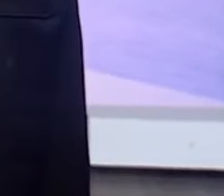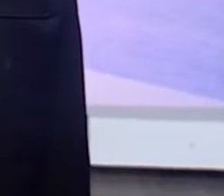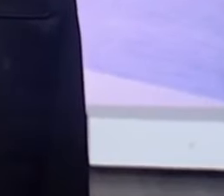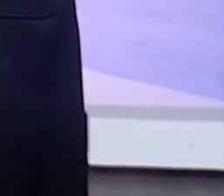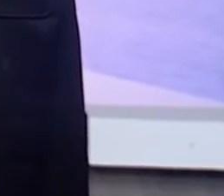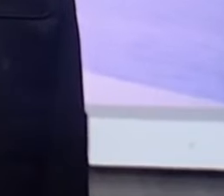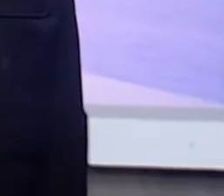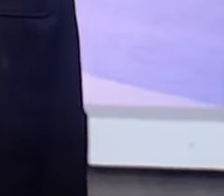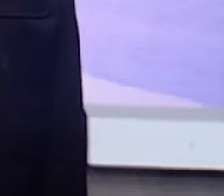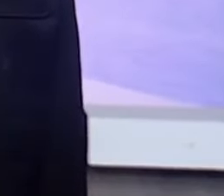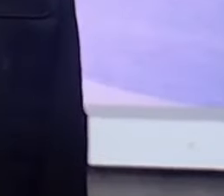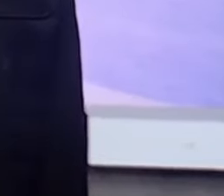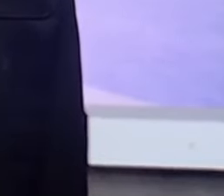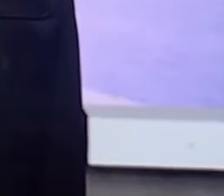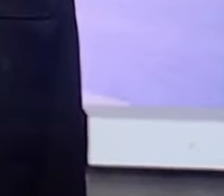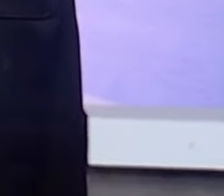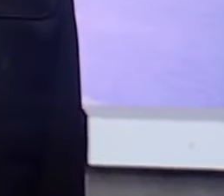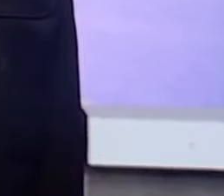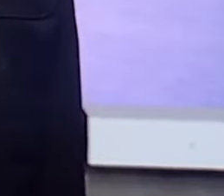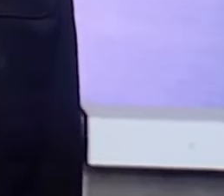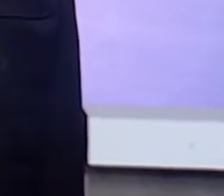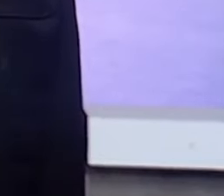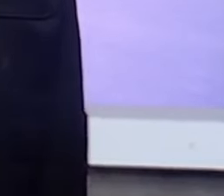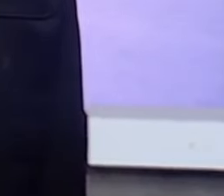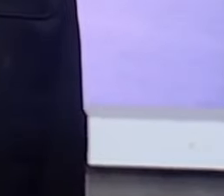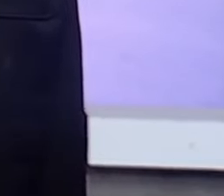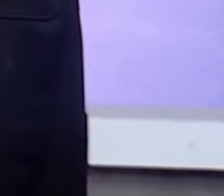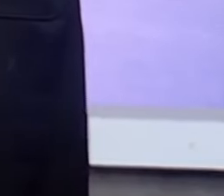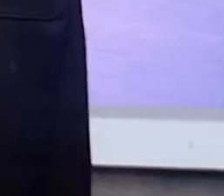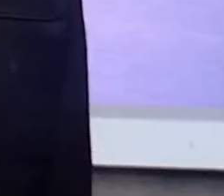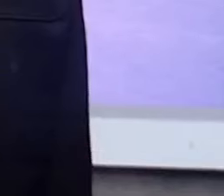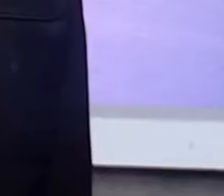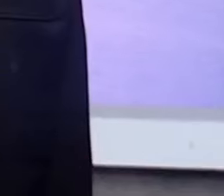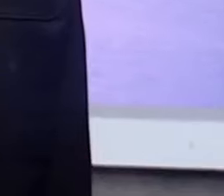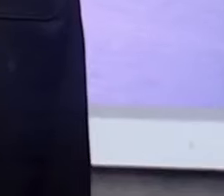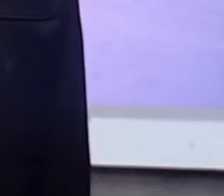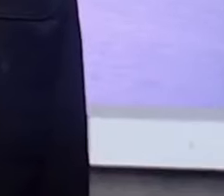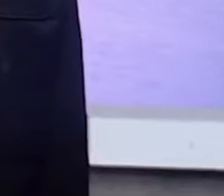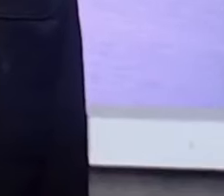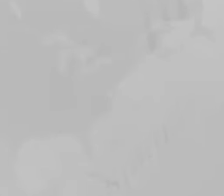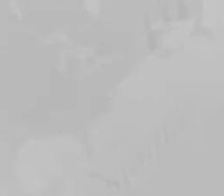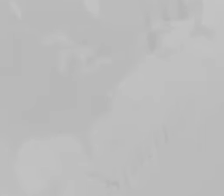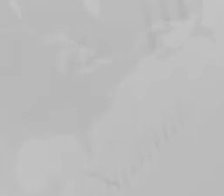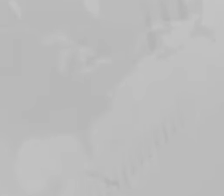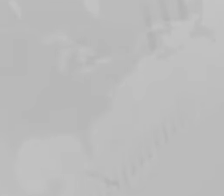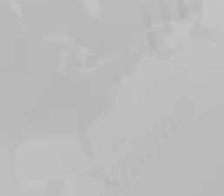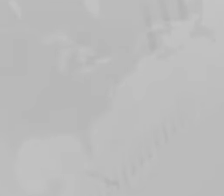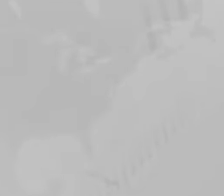samahan niyo kami sa GMA Pinoy TV at sa www.gmanews.tv.